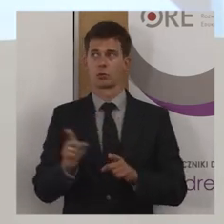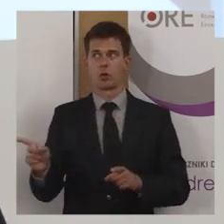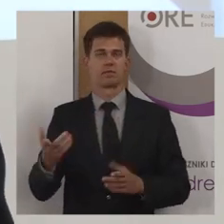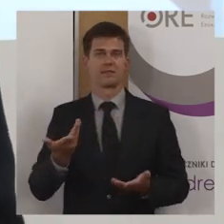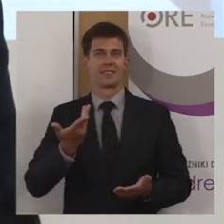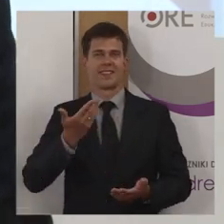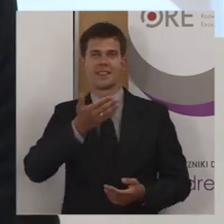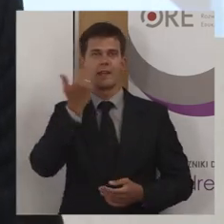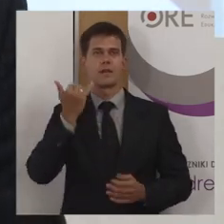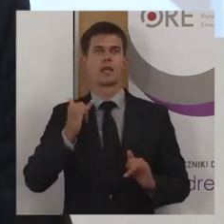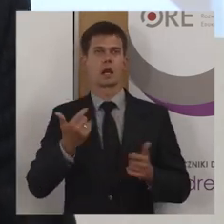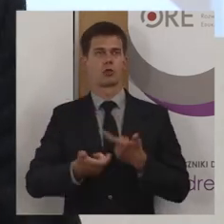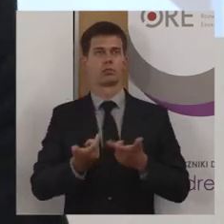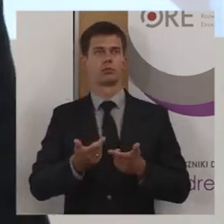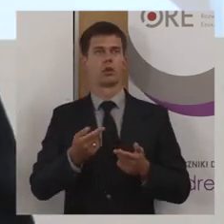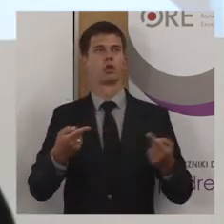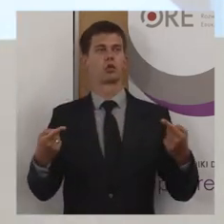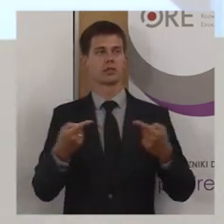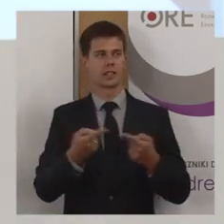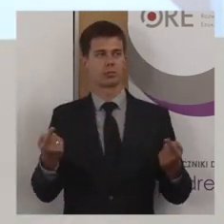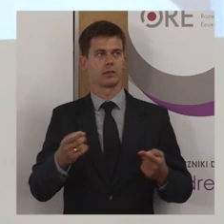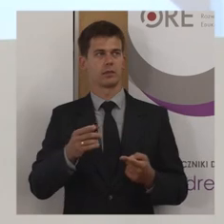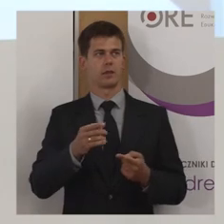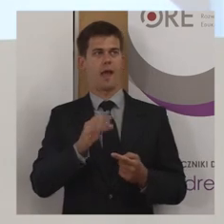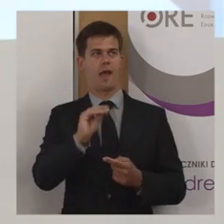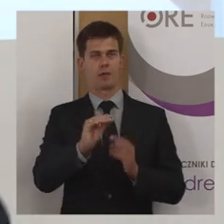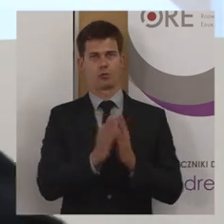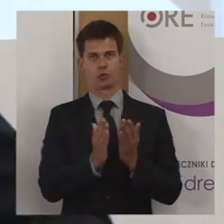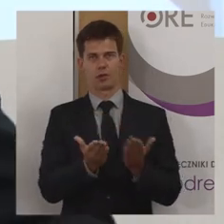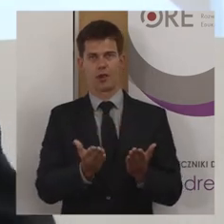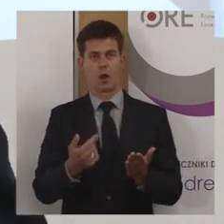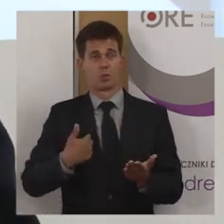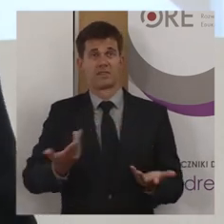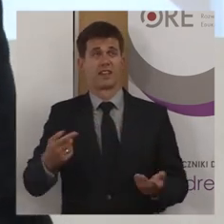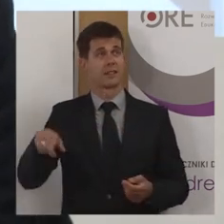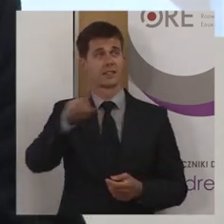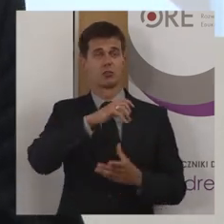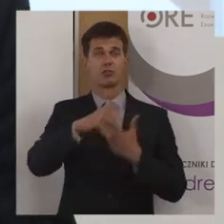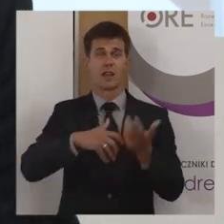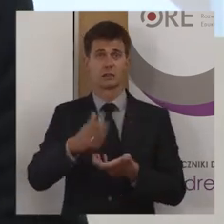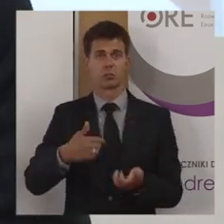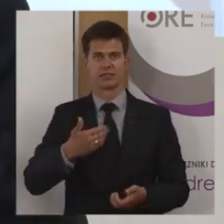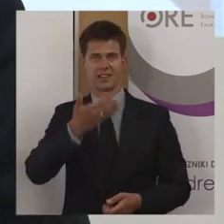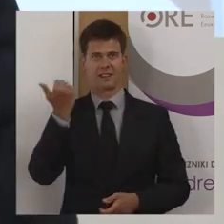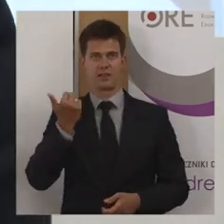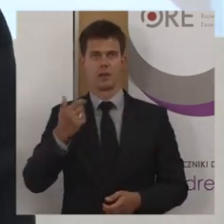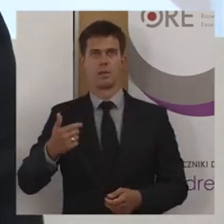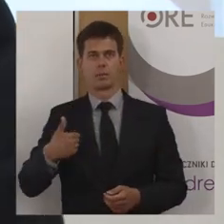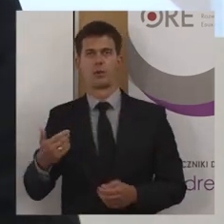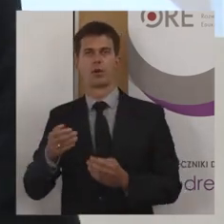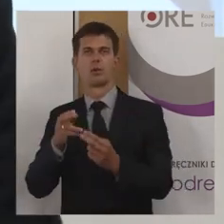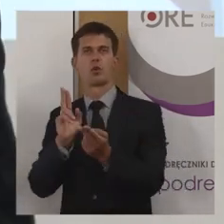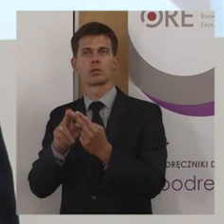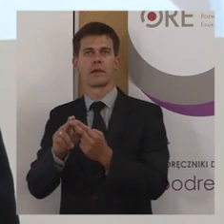w jaki sposób zrobić dostępne podręczniki, bo nikt na świecie jeszcze tego nie wie. My dowiadujemy się cały czas tego, konsultując się z ekspertami.